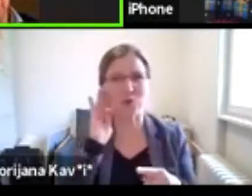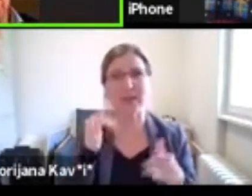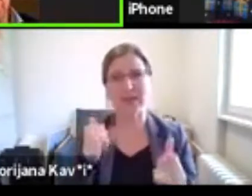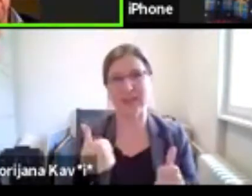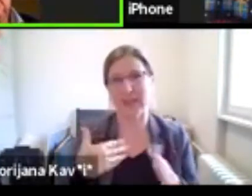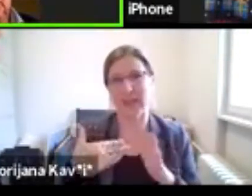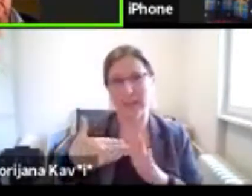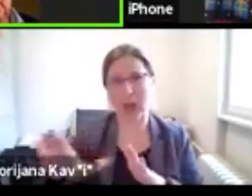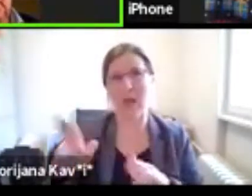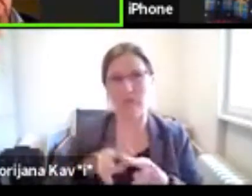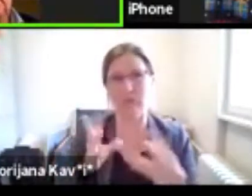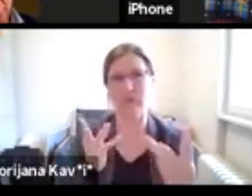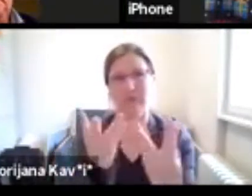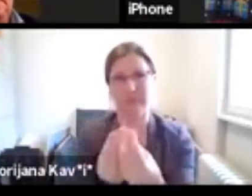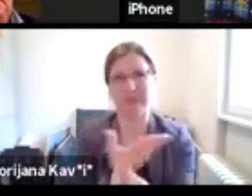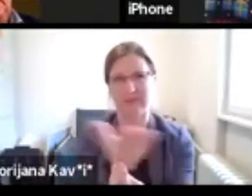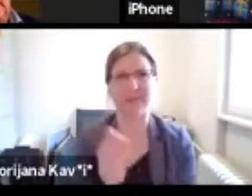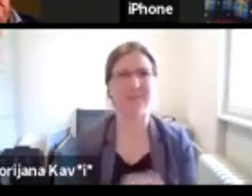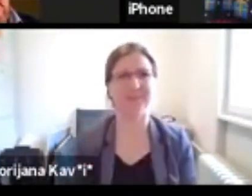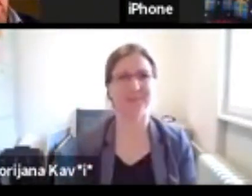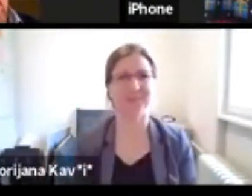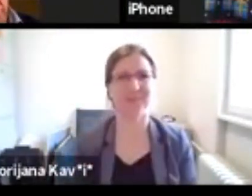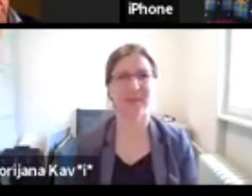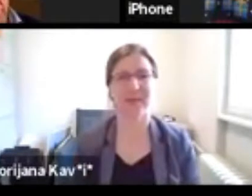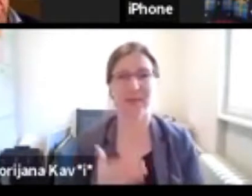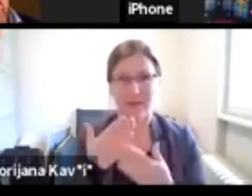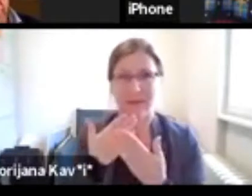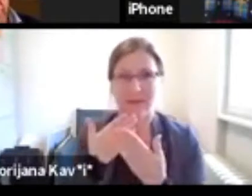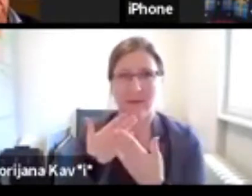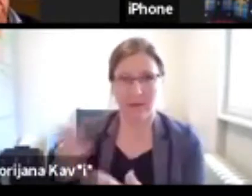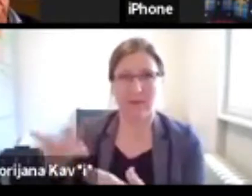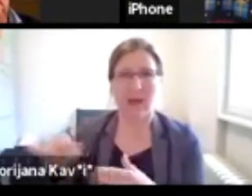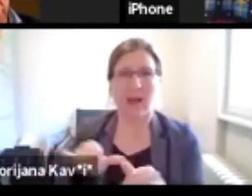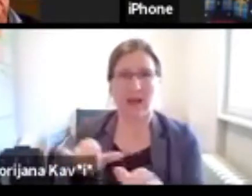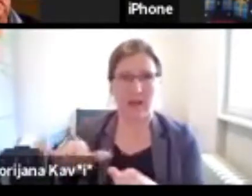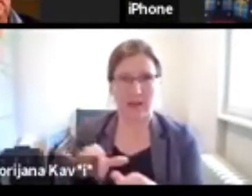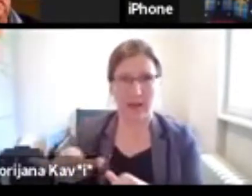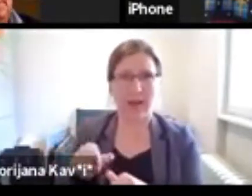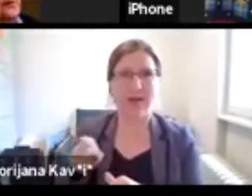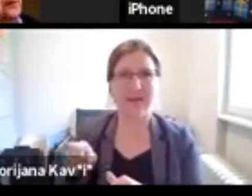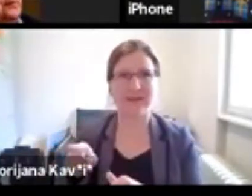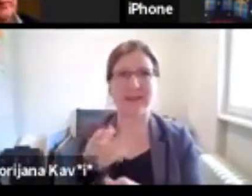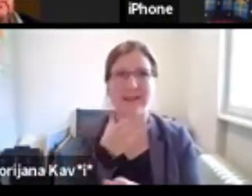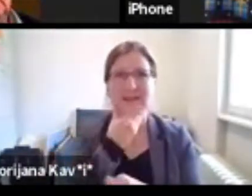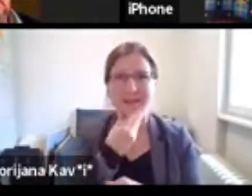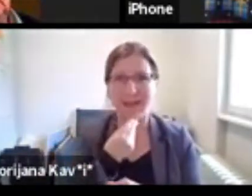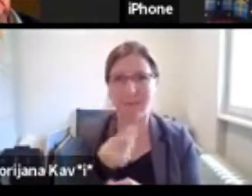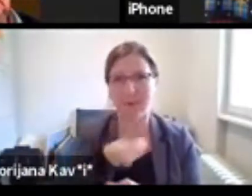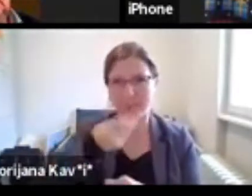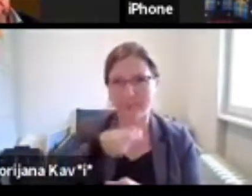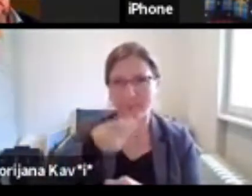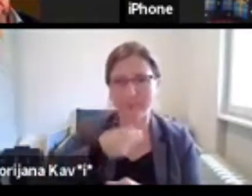vama. Više hvala. Hvala ravnatelju na ovim lijepim riječima,